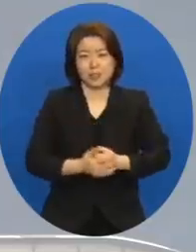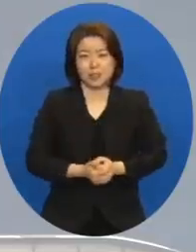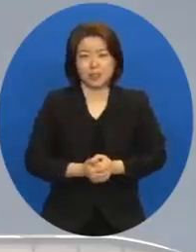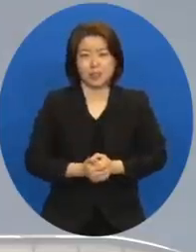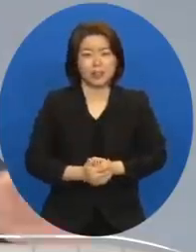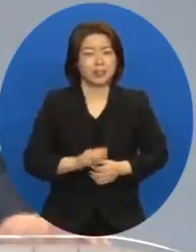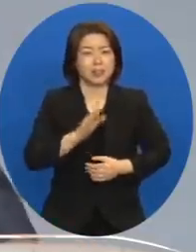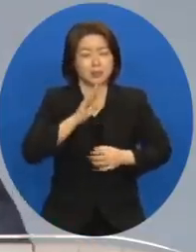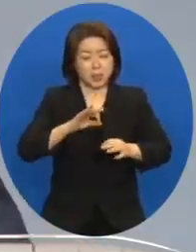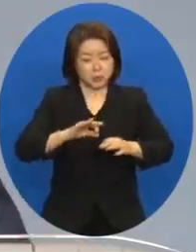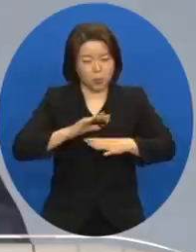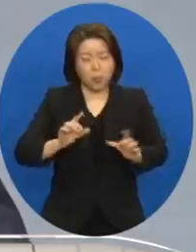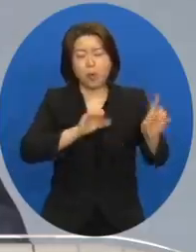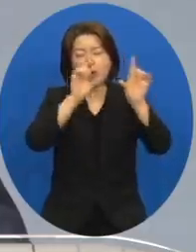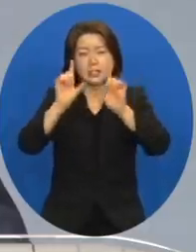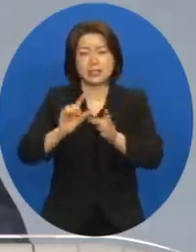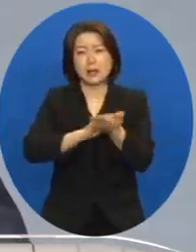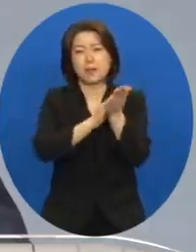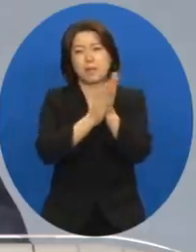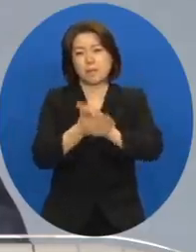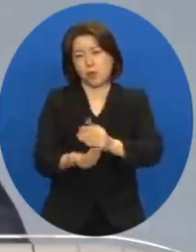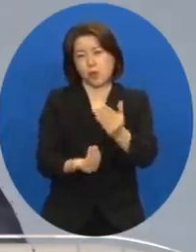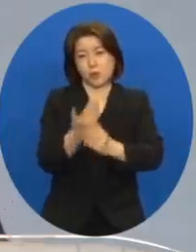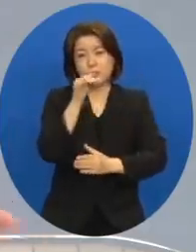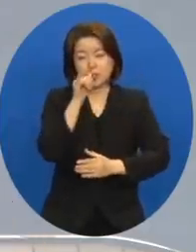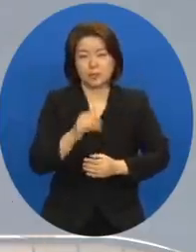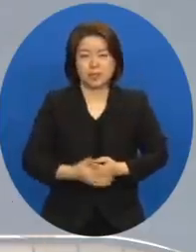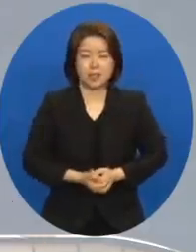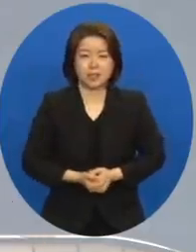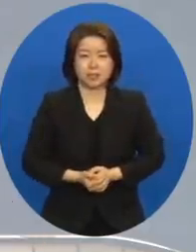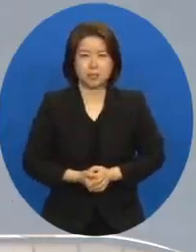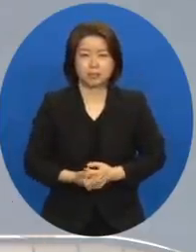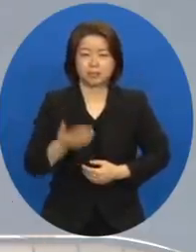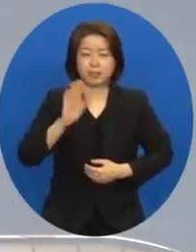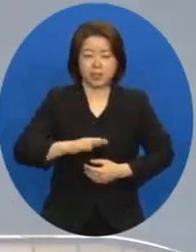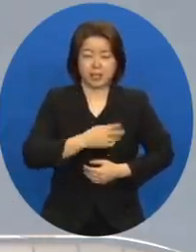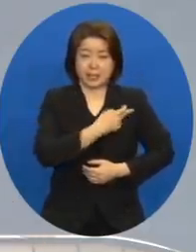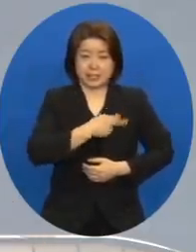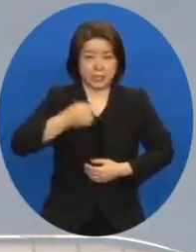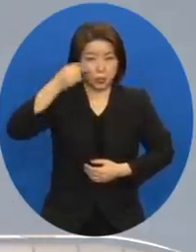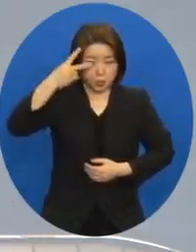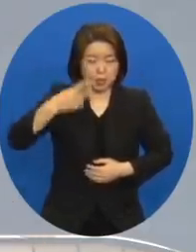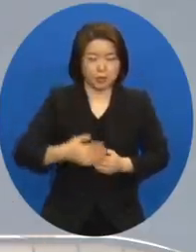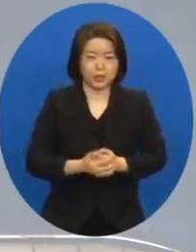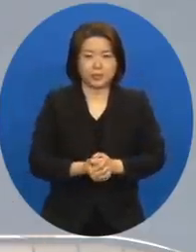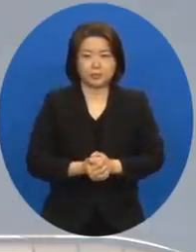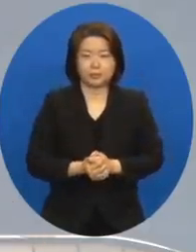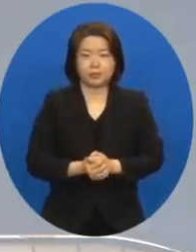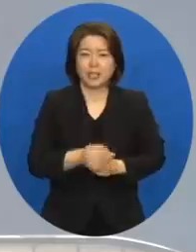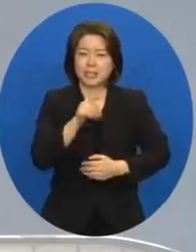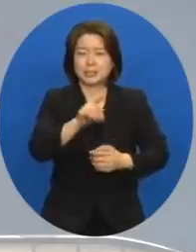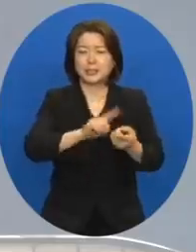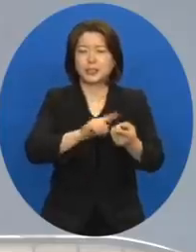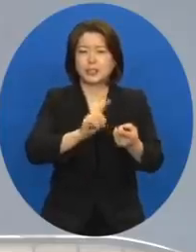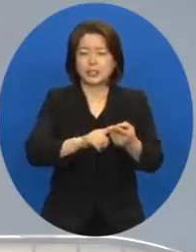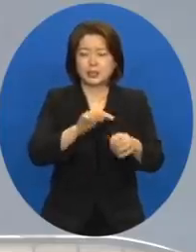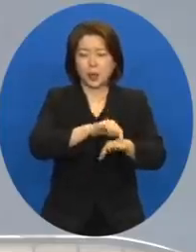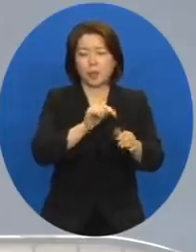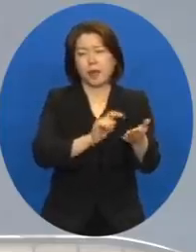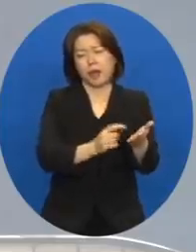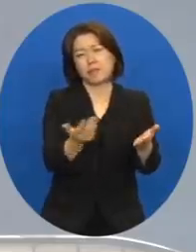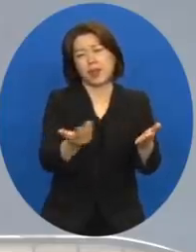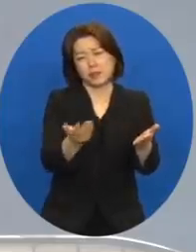정 반도 올라온 삶의 변화가 일어나게 됩니다 그런데 사도 바울이 그 점에서 마음이 아팠던